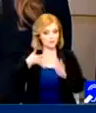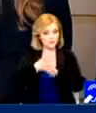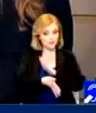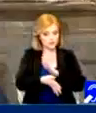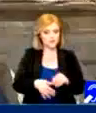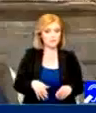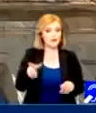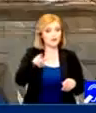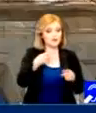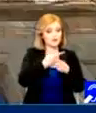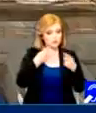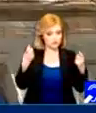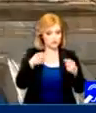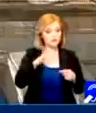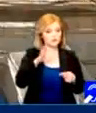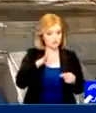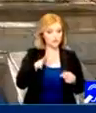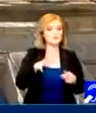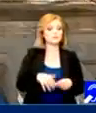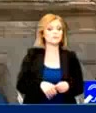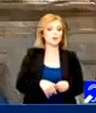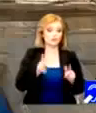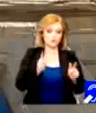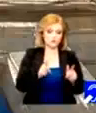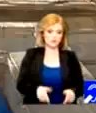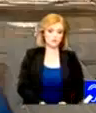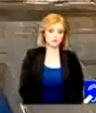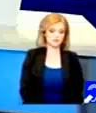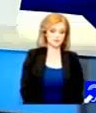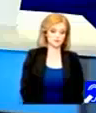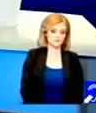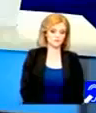politic Șor a anunțat că va acționa decizia CEC în judecată.